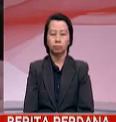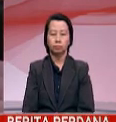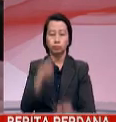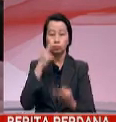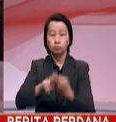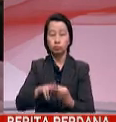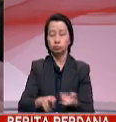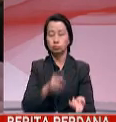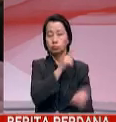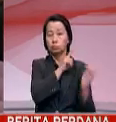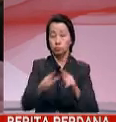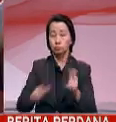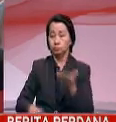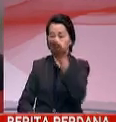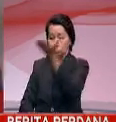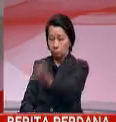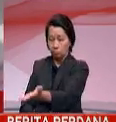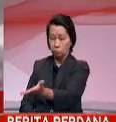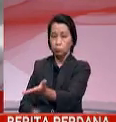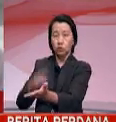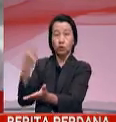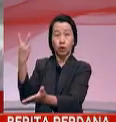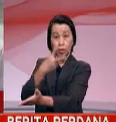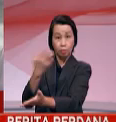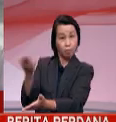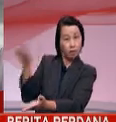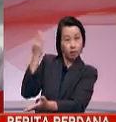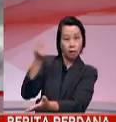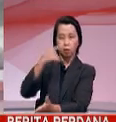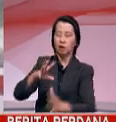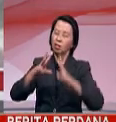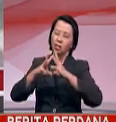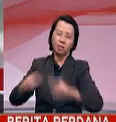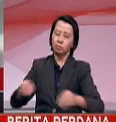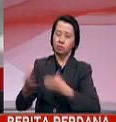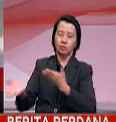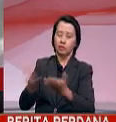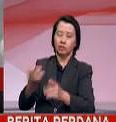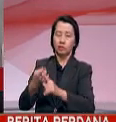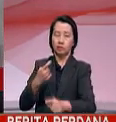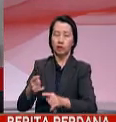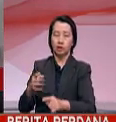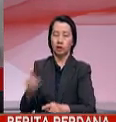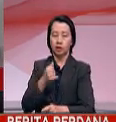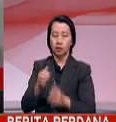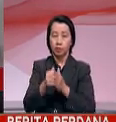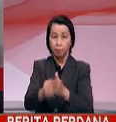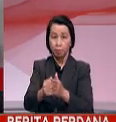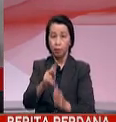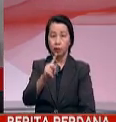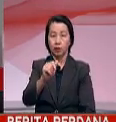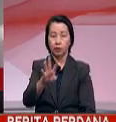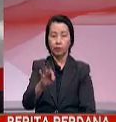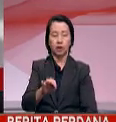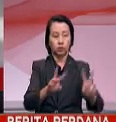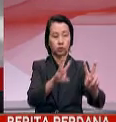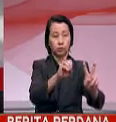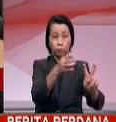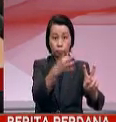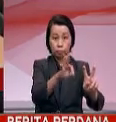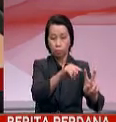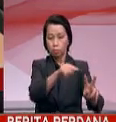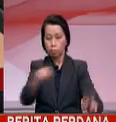Surat peletakan jawatan dihantar kemarin bagi menamatkan hikmatnya daripada kepimpinan Kafa untuk sesi